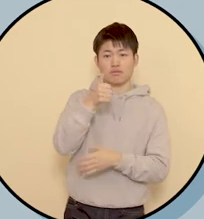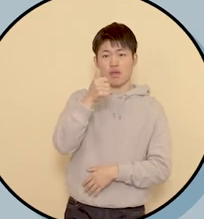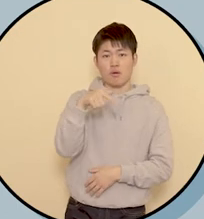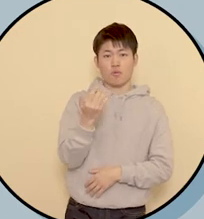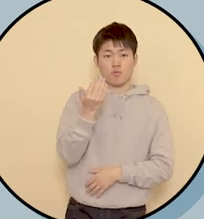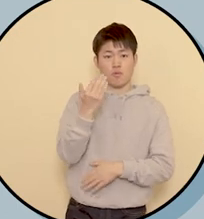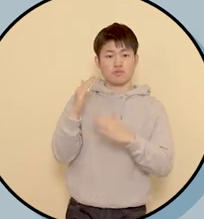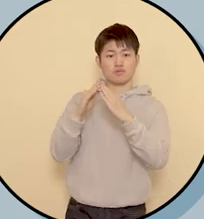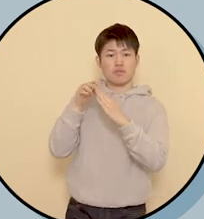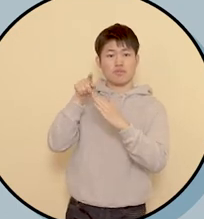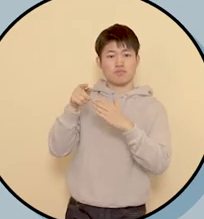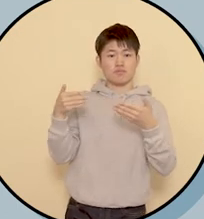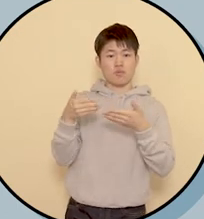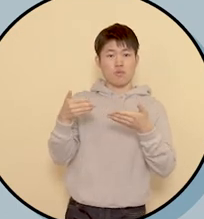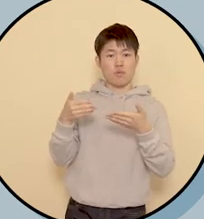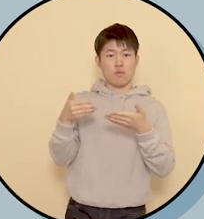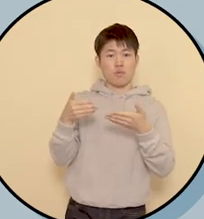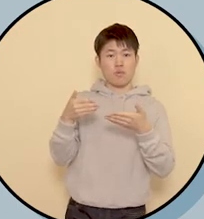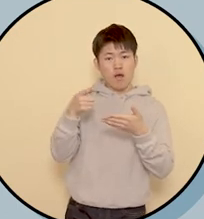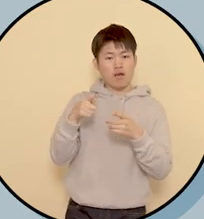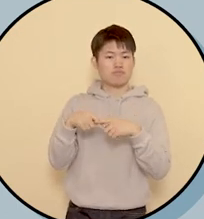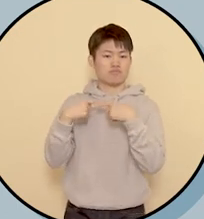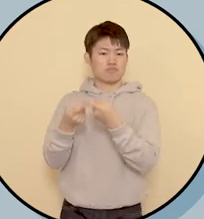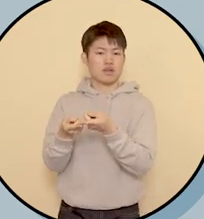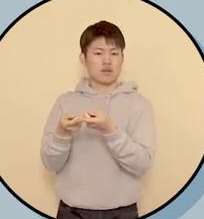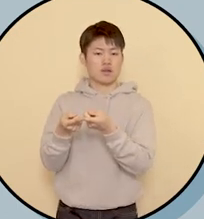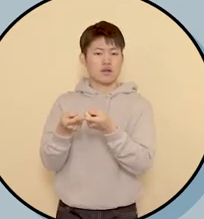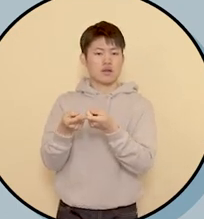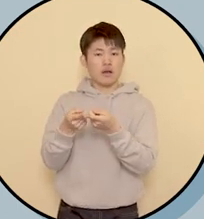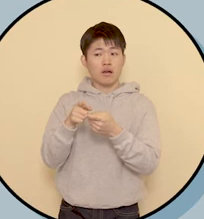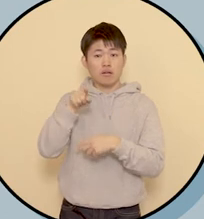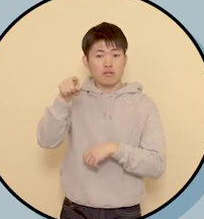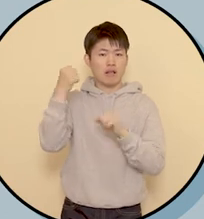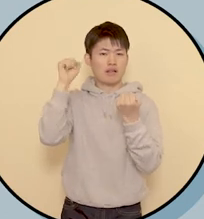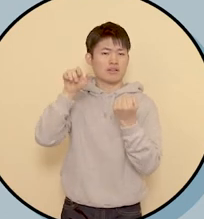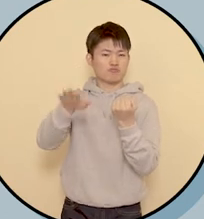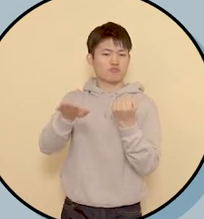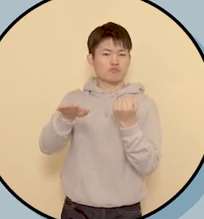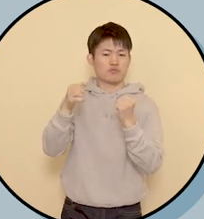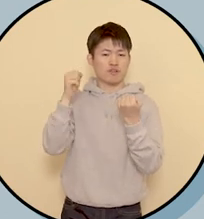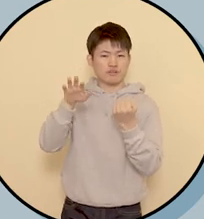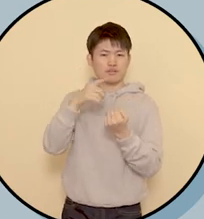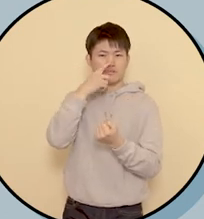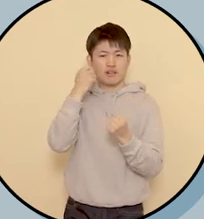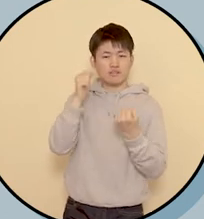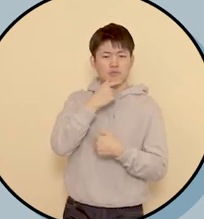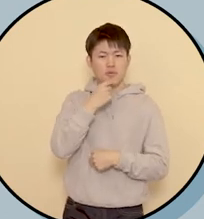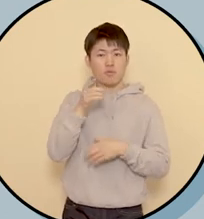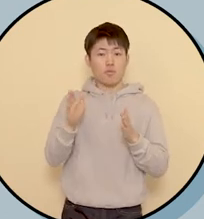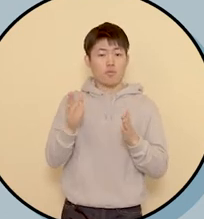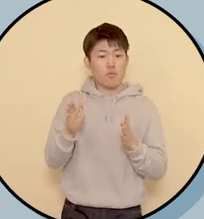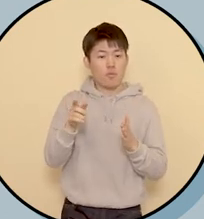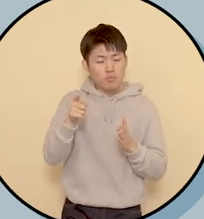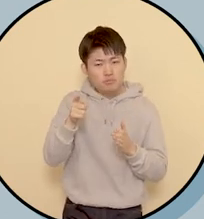に就職する機会があって、そこでは演劇をやってるということも、もちろん自分の中にはあって、それをやりたいなと思ったので就